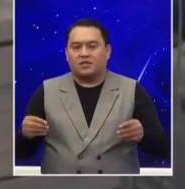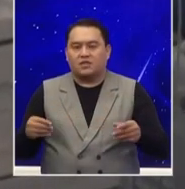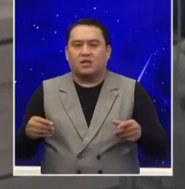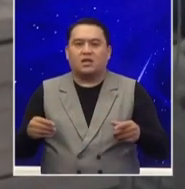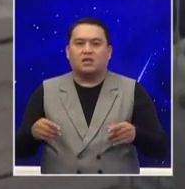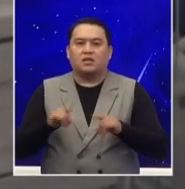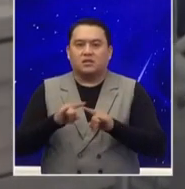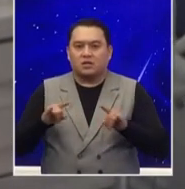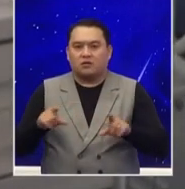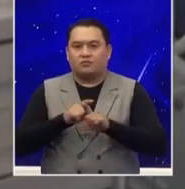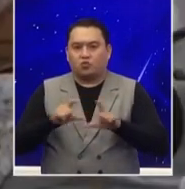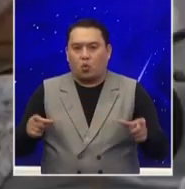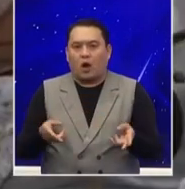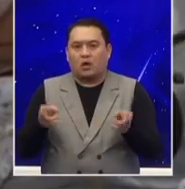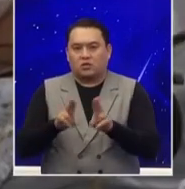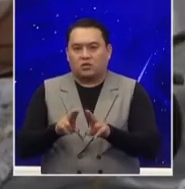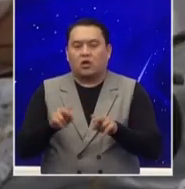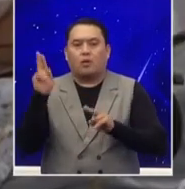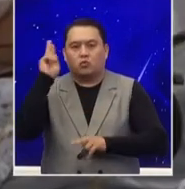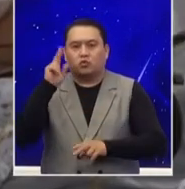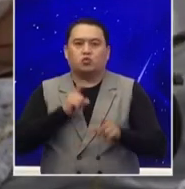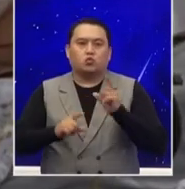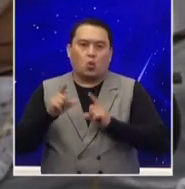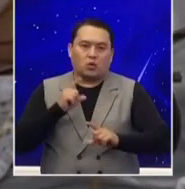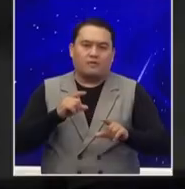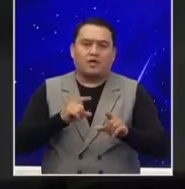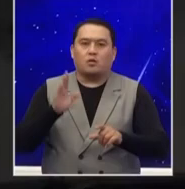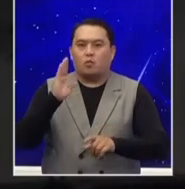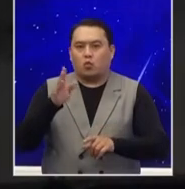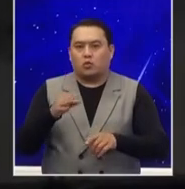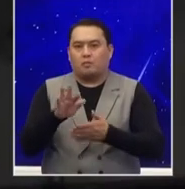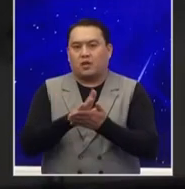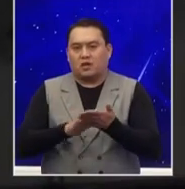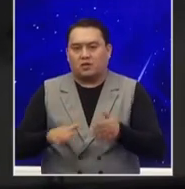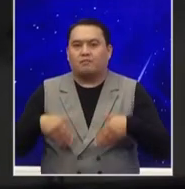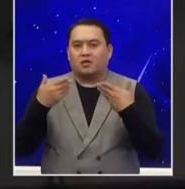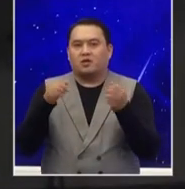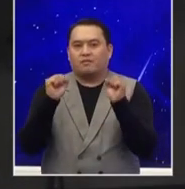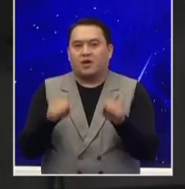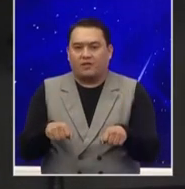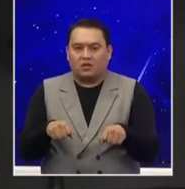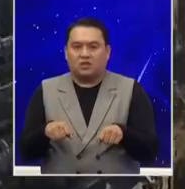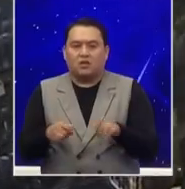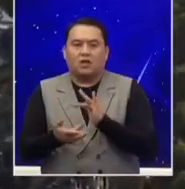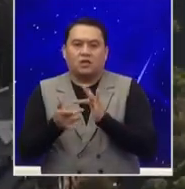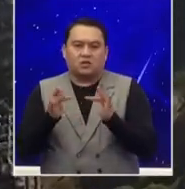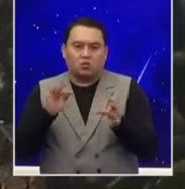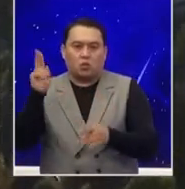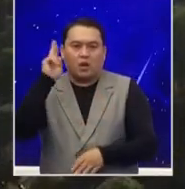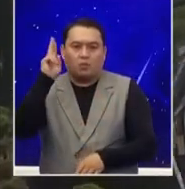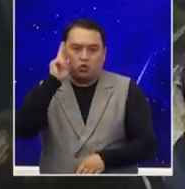детские сады и школы останутся открытыми студентам университетов будет предложено по возможности перейти на